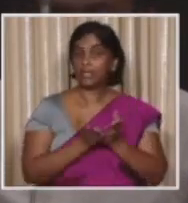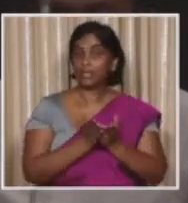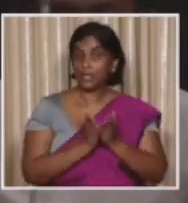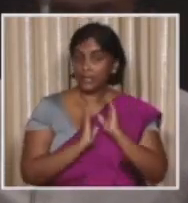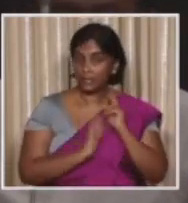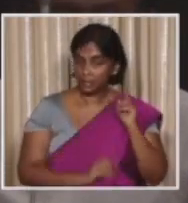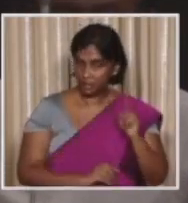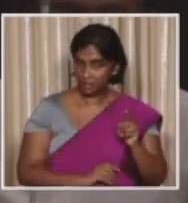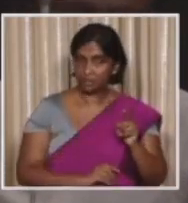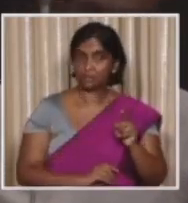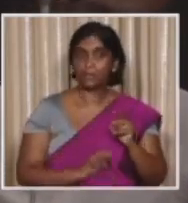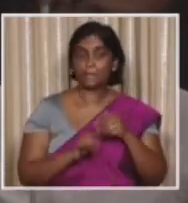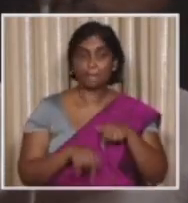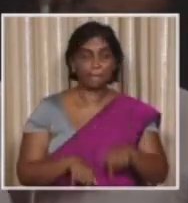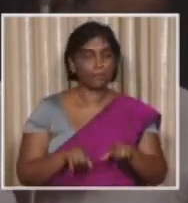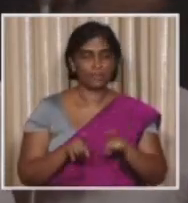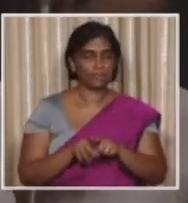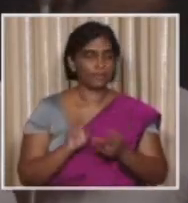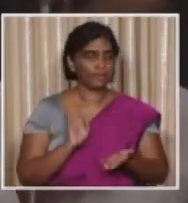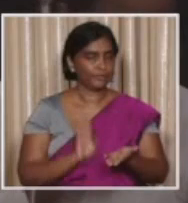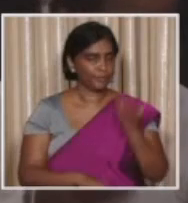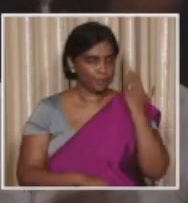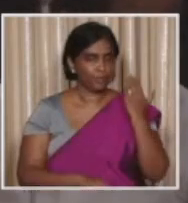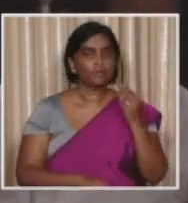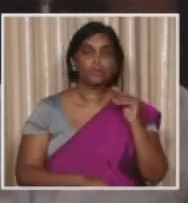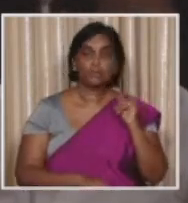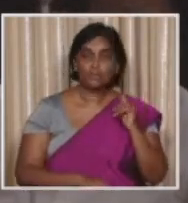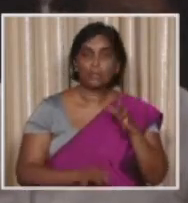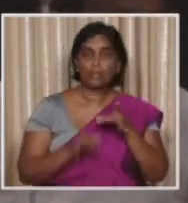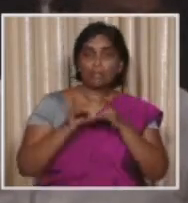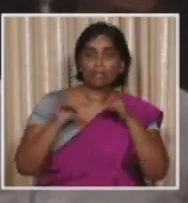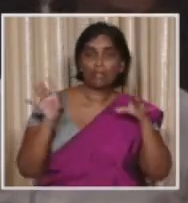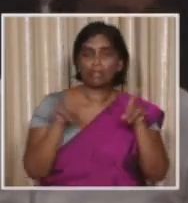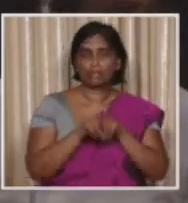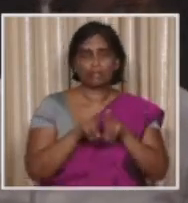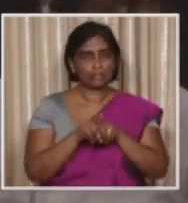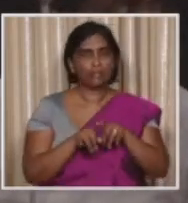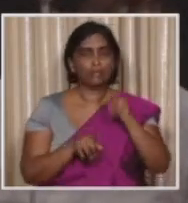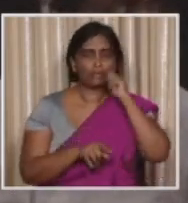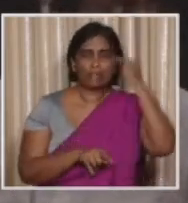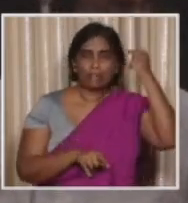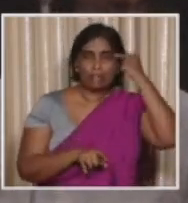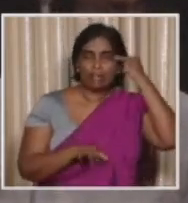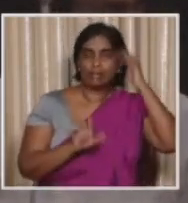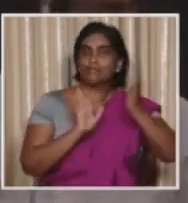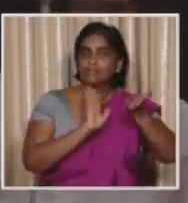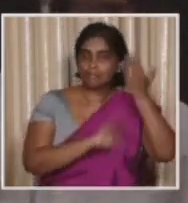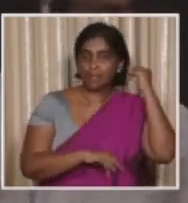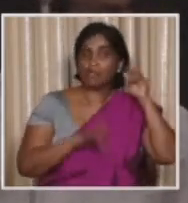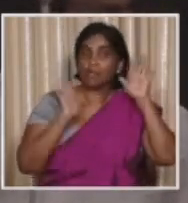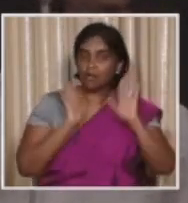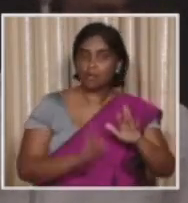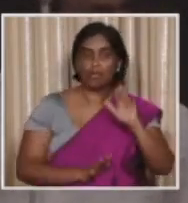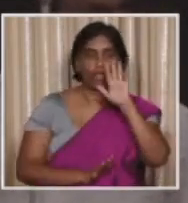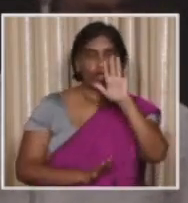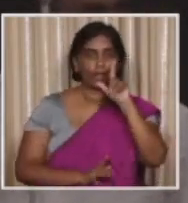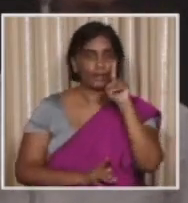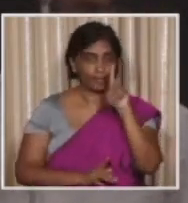ඉන්දියාවේ මීට වැඩිය සමහරලාට ගෝත්‍රිකව හිටවු පිරිස් සිටියා. හැබැයි